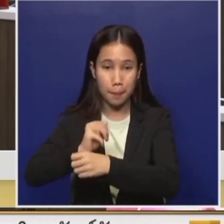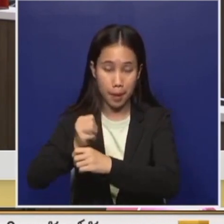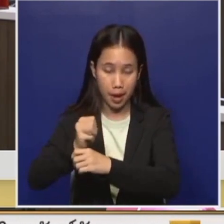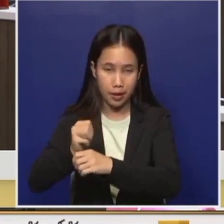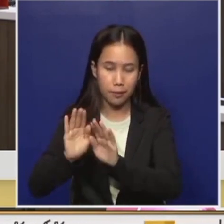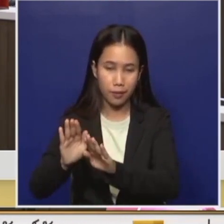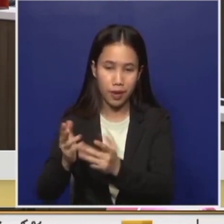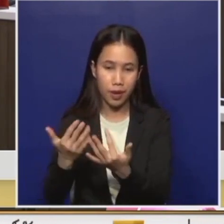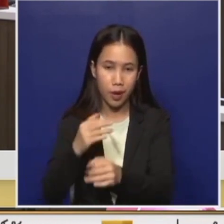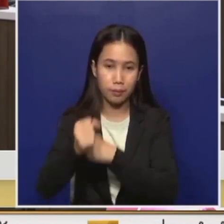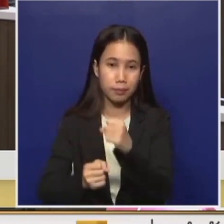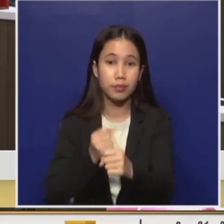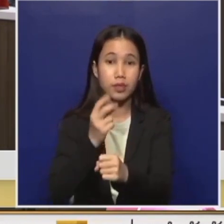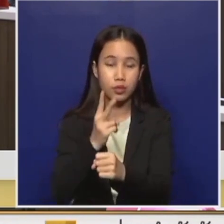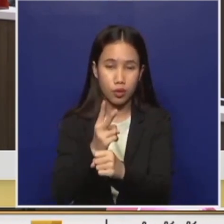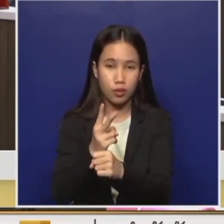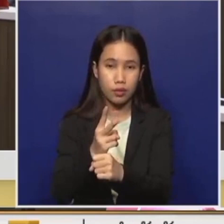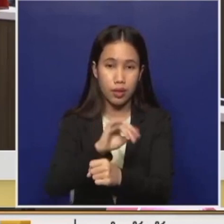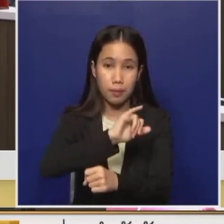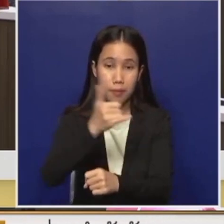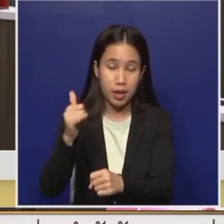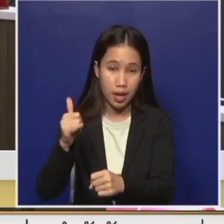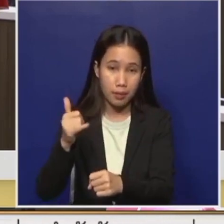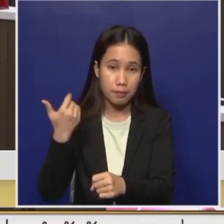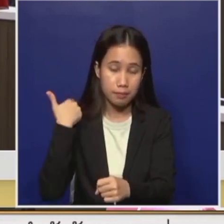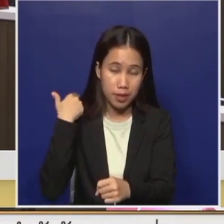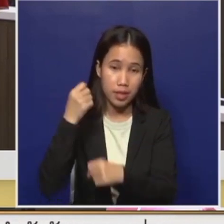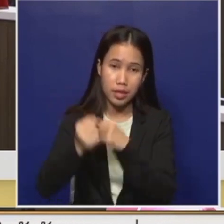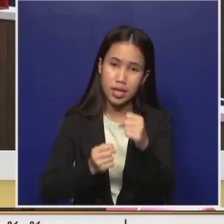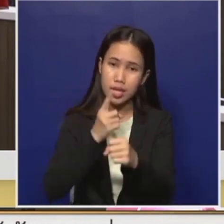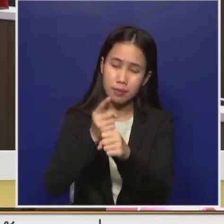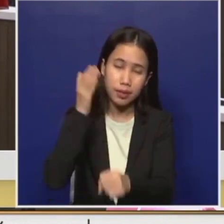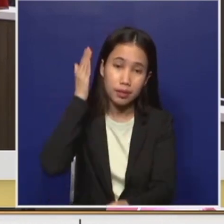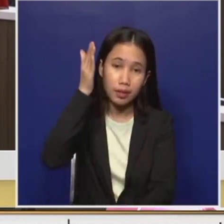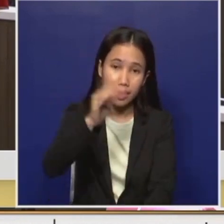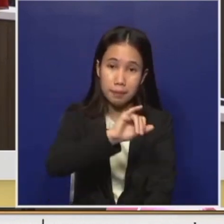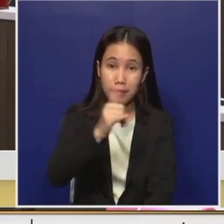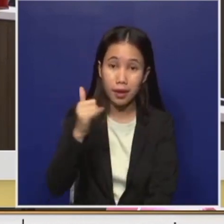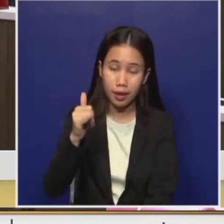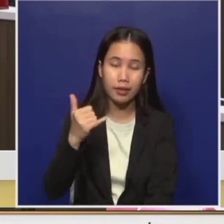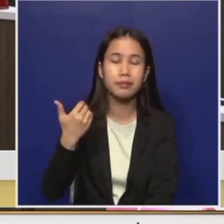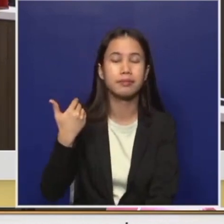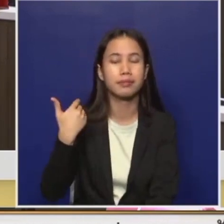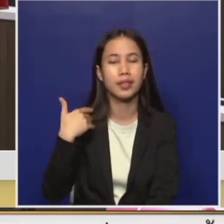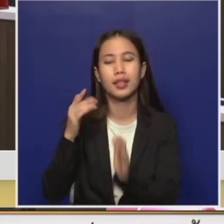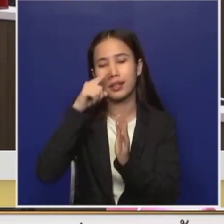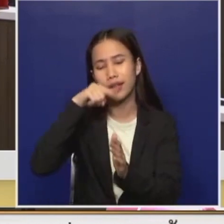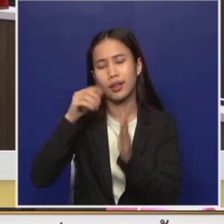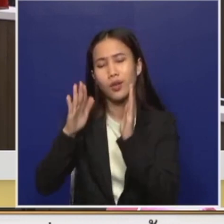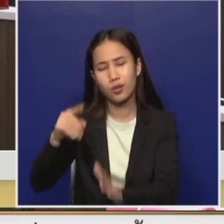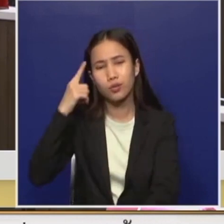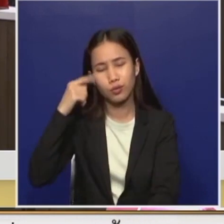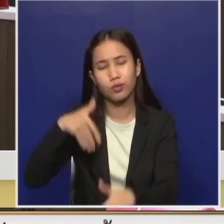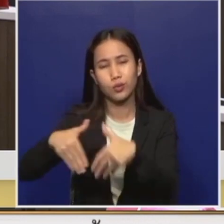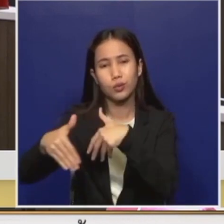รอไปอ 2 ปี หรืออาจจะมยุษภา์อก 1 ปครั้งหน้านะครัก็จะมคำตอบจพนประชาชน ว่